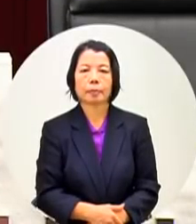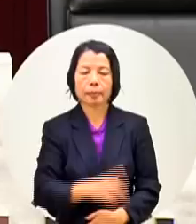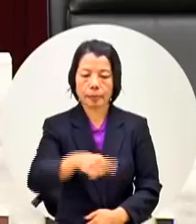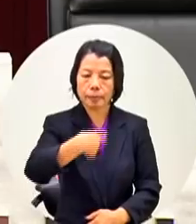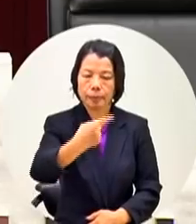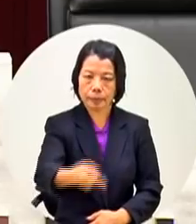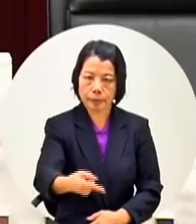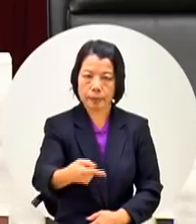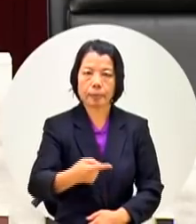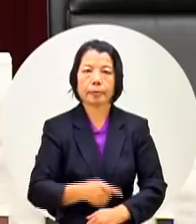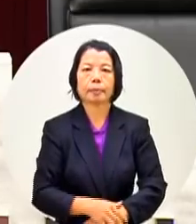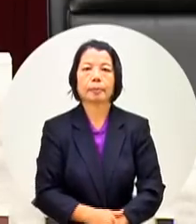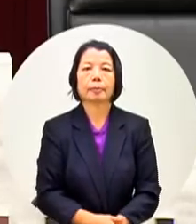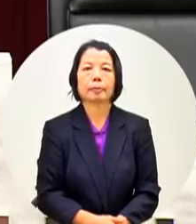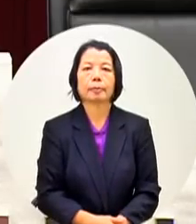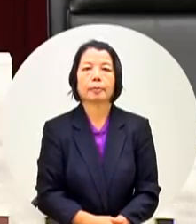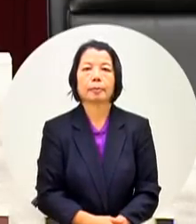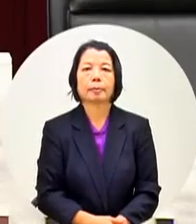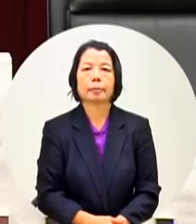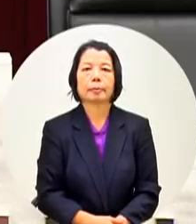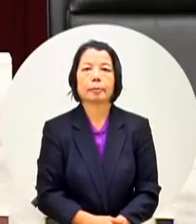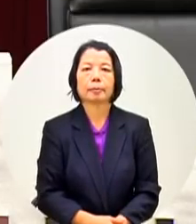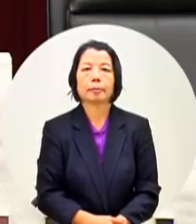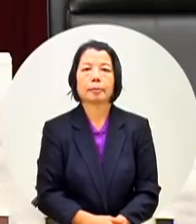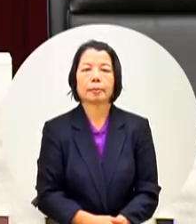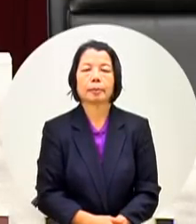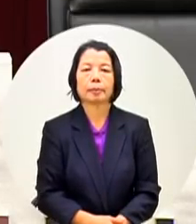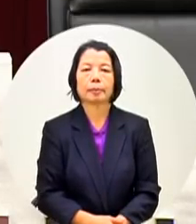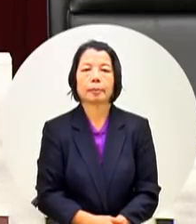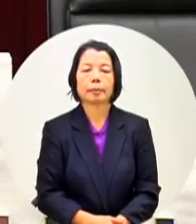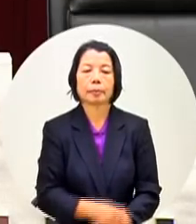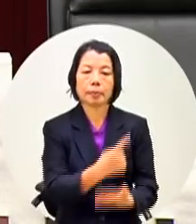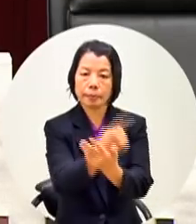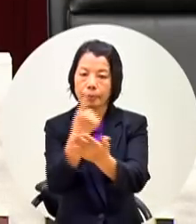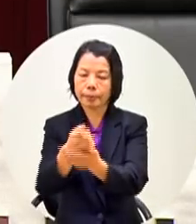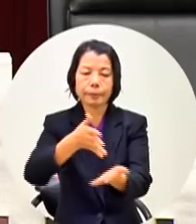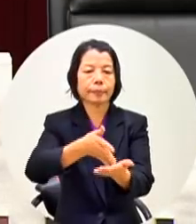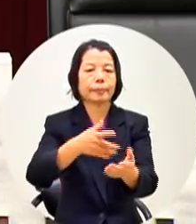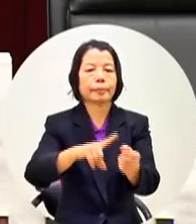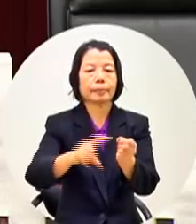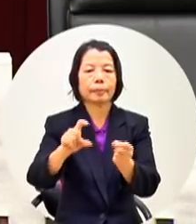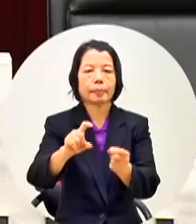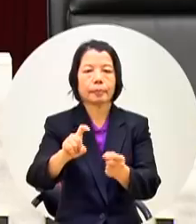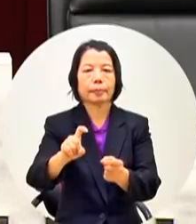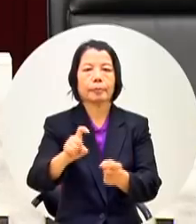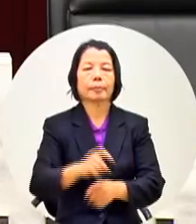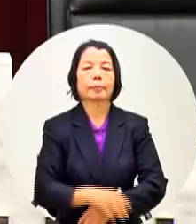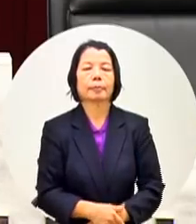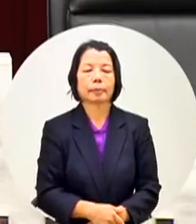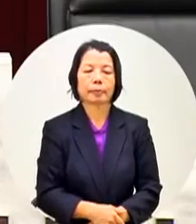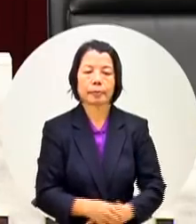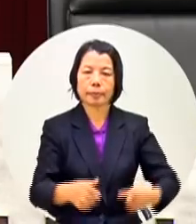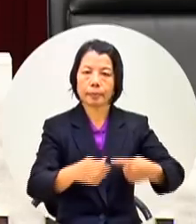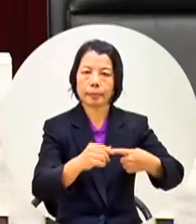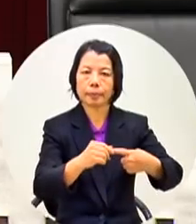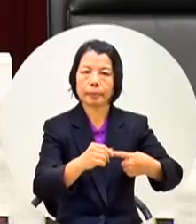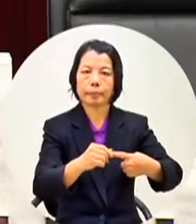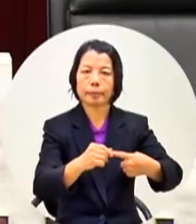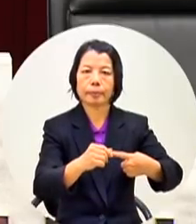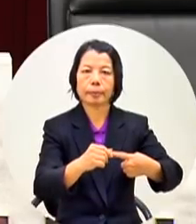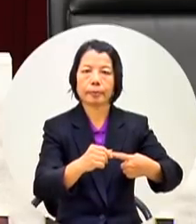那个执行哦，每个人10分钟了哈。那第一位，邱进宪议员呢？